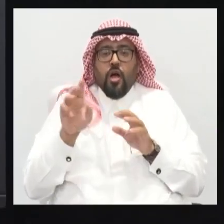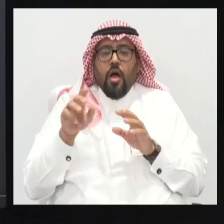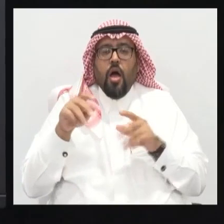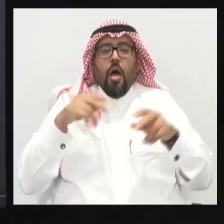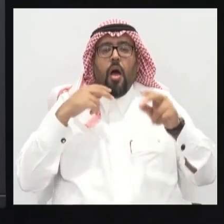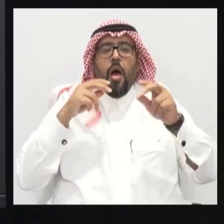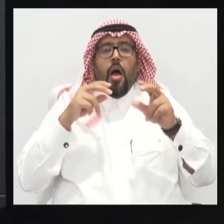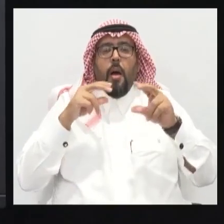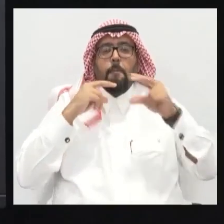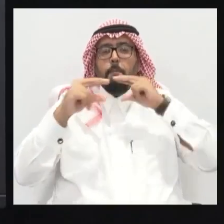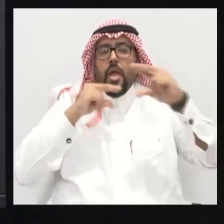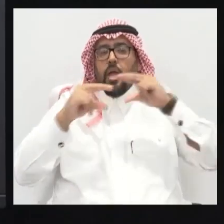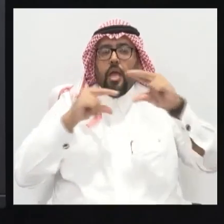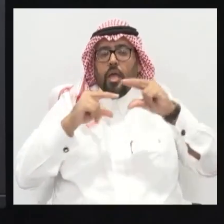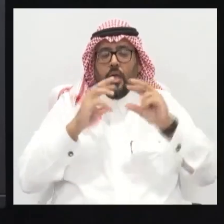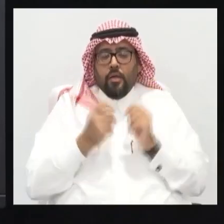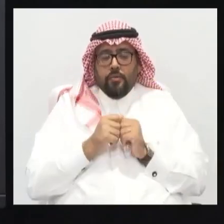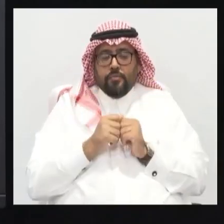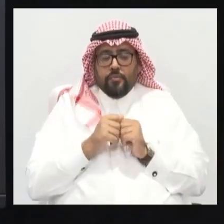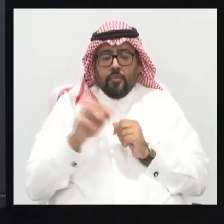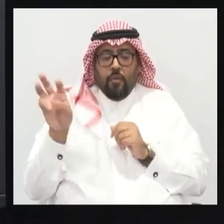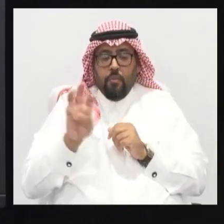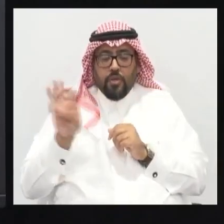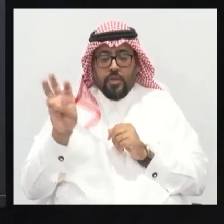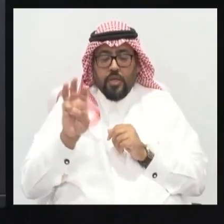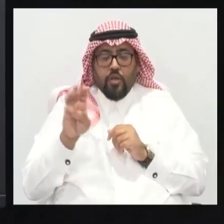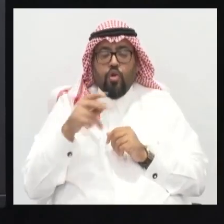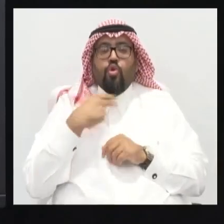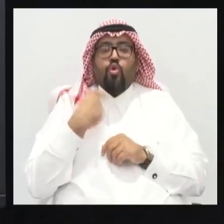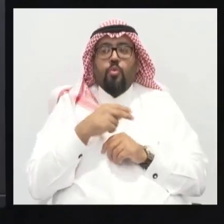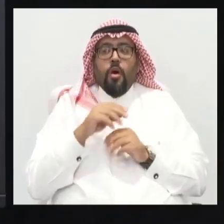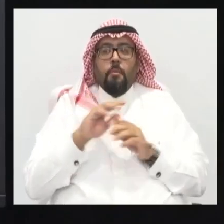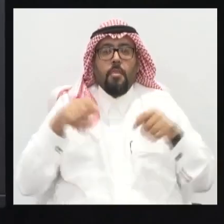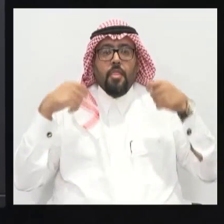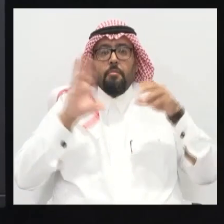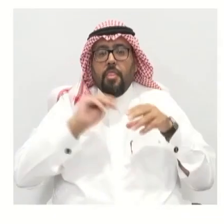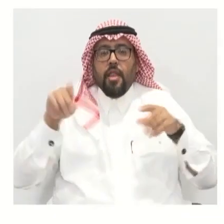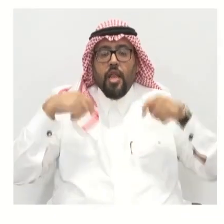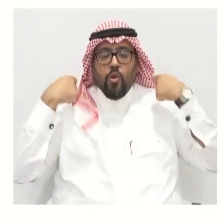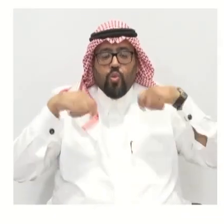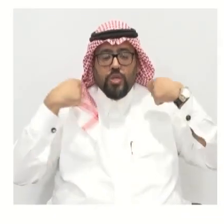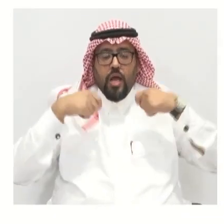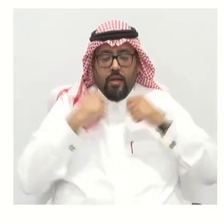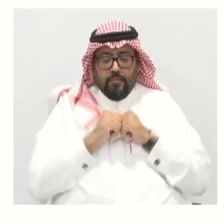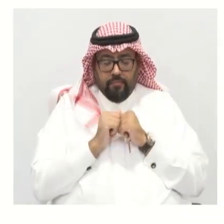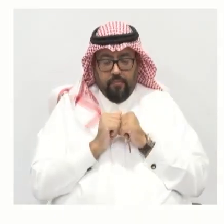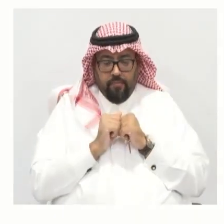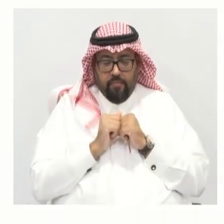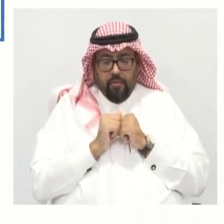والمؤسسات العامه مثل ماذا المؤسسات الحكوميه مثل الوزارات بارك الله